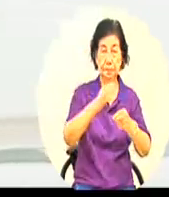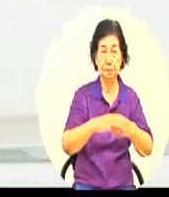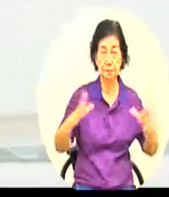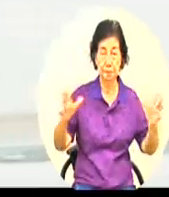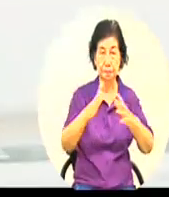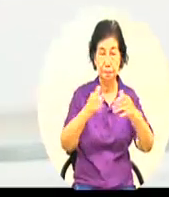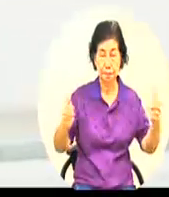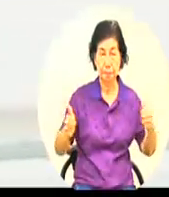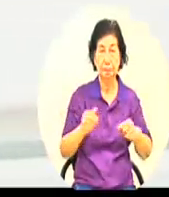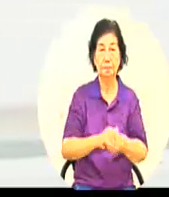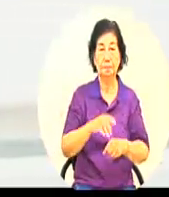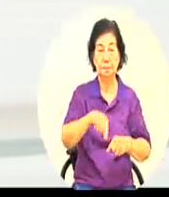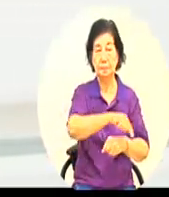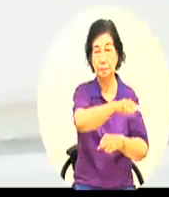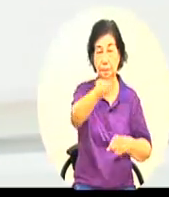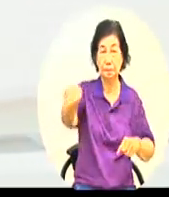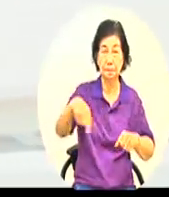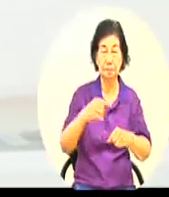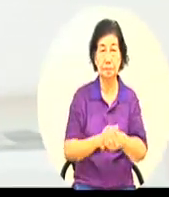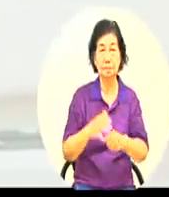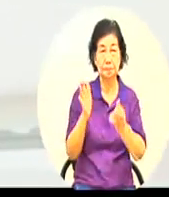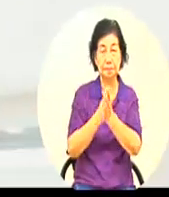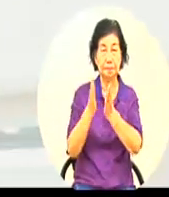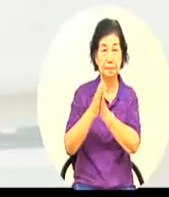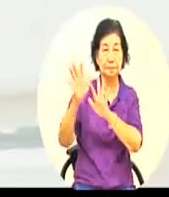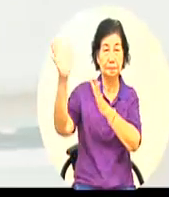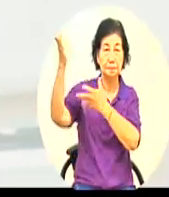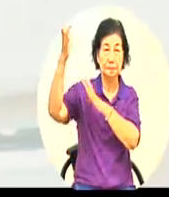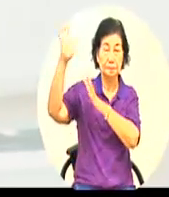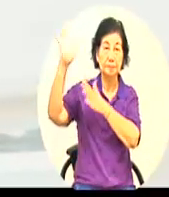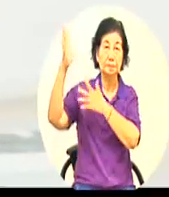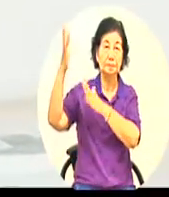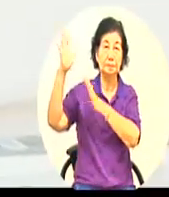场的同仁鼓掌欢迎，